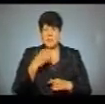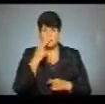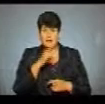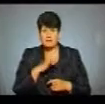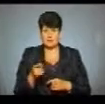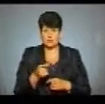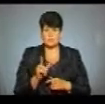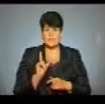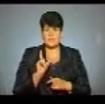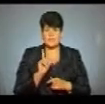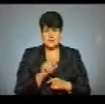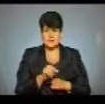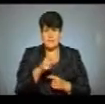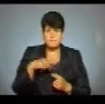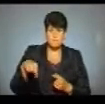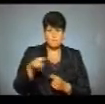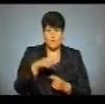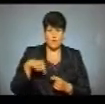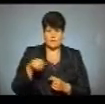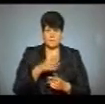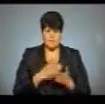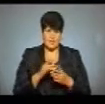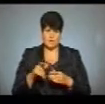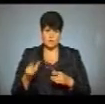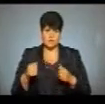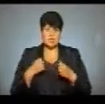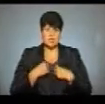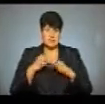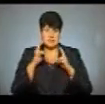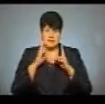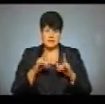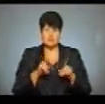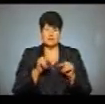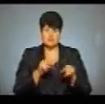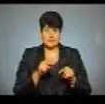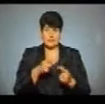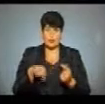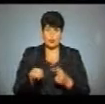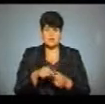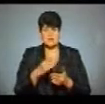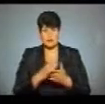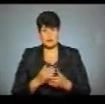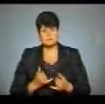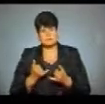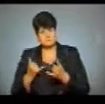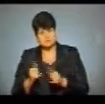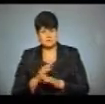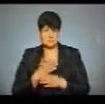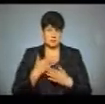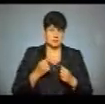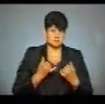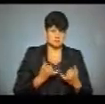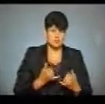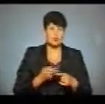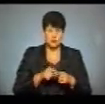Тернополі їздити по кругах. Бо є люди, які просто нарушають, не знають, що він має на кольцу пропустити, чи він не має пропустити. Бо тому і